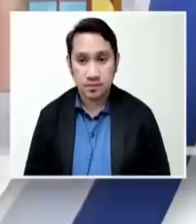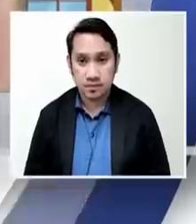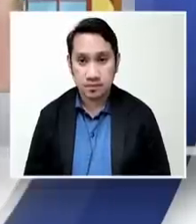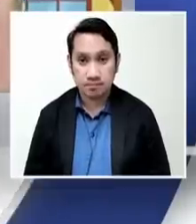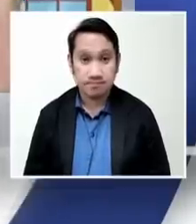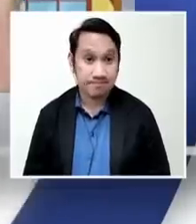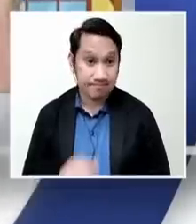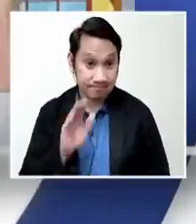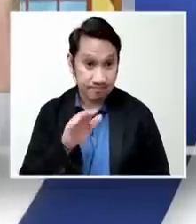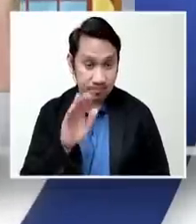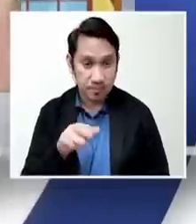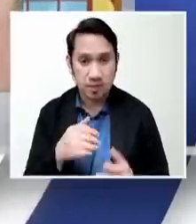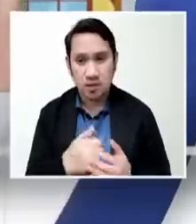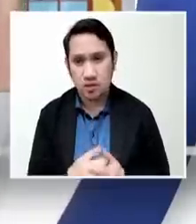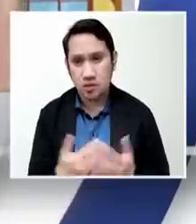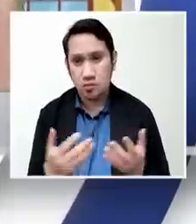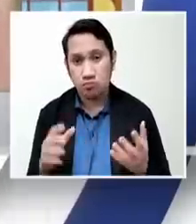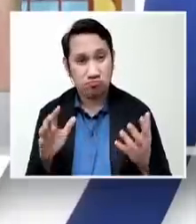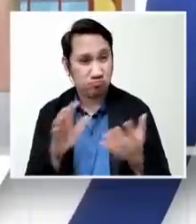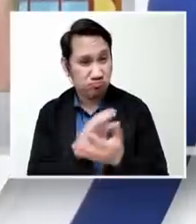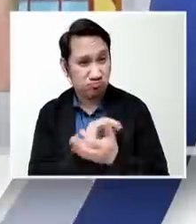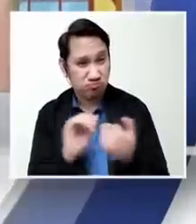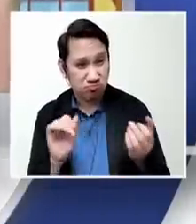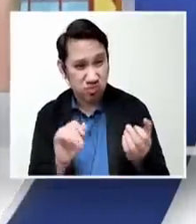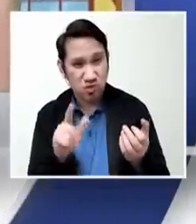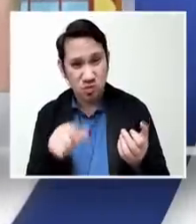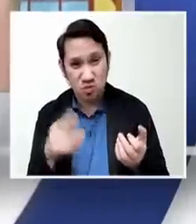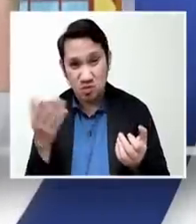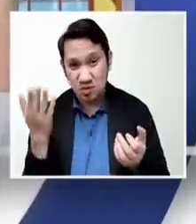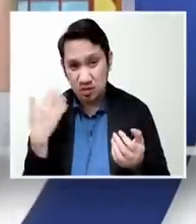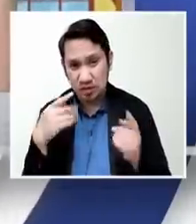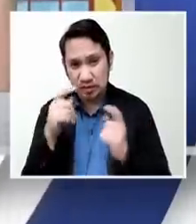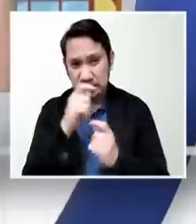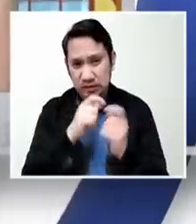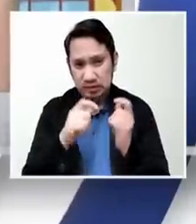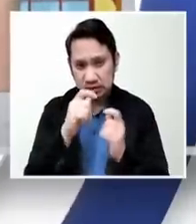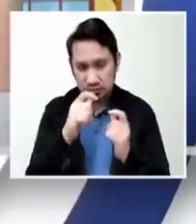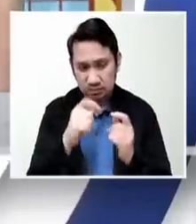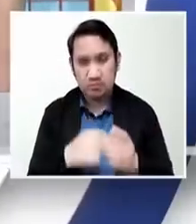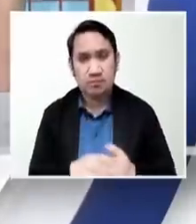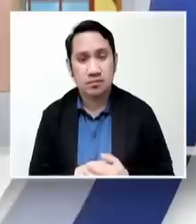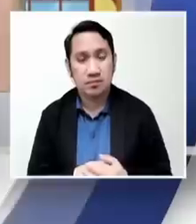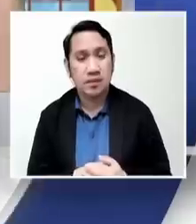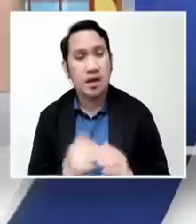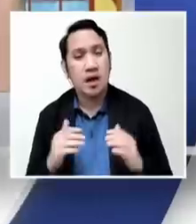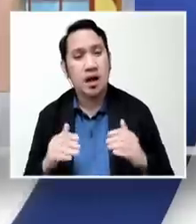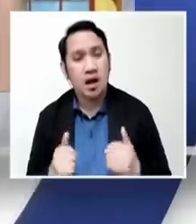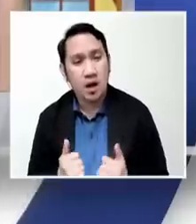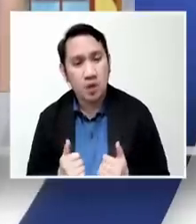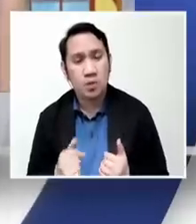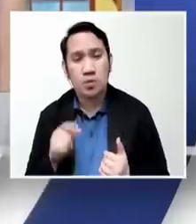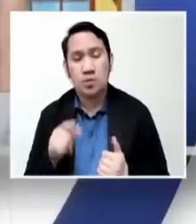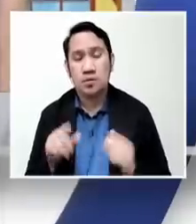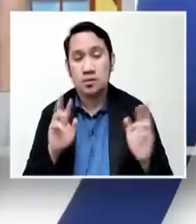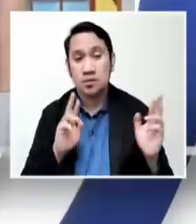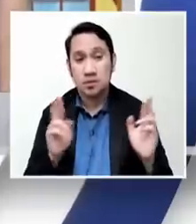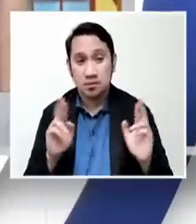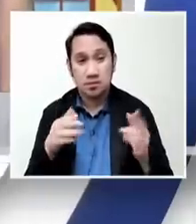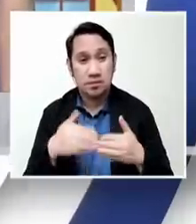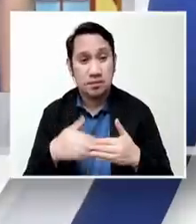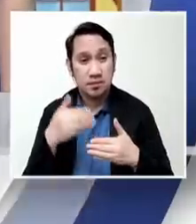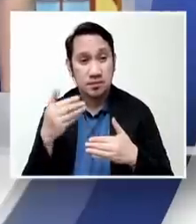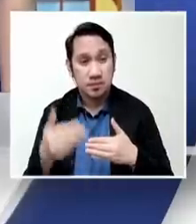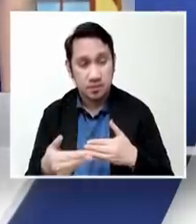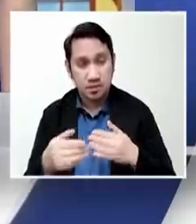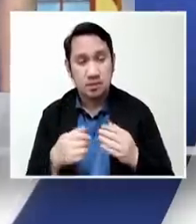Tito Winnie, matinding pinsalang iniwan ng mga nagdaang bagyo pati na ng habagat. Paano ba magiging handa sa susunod na